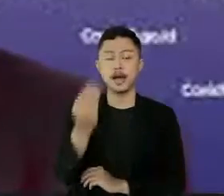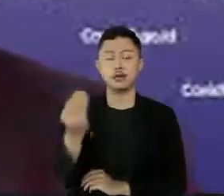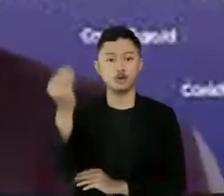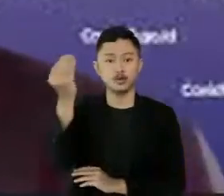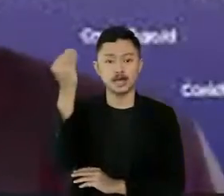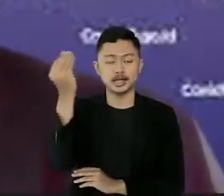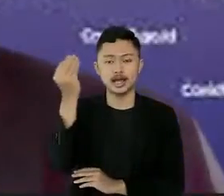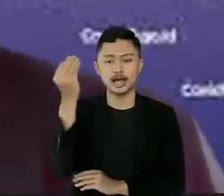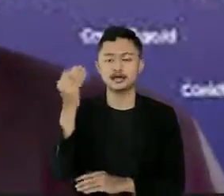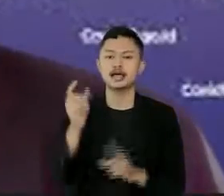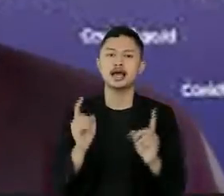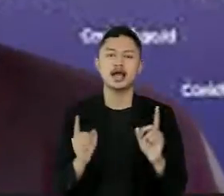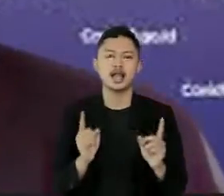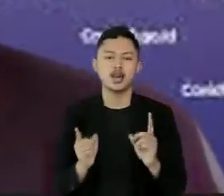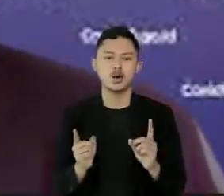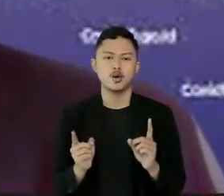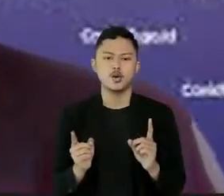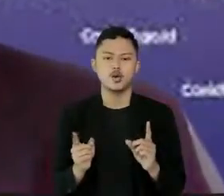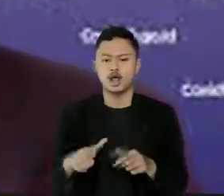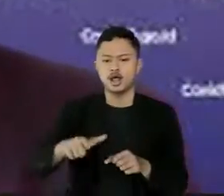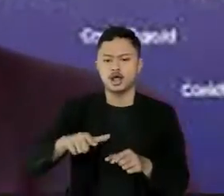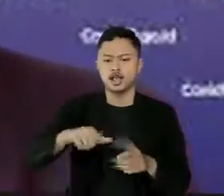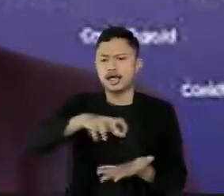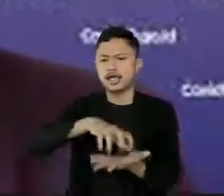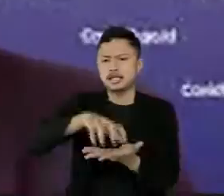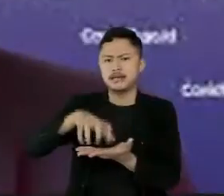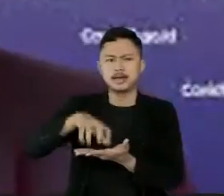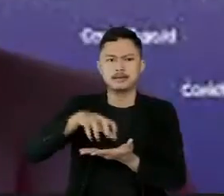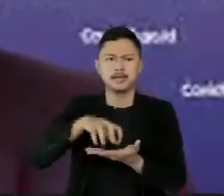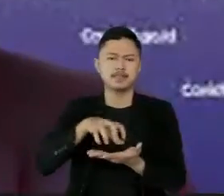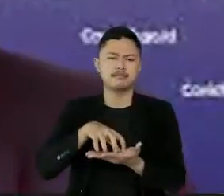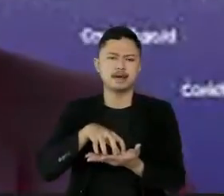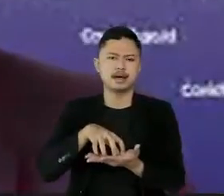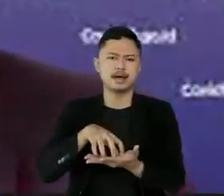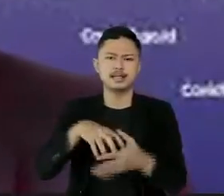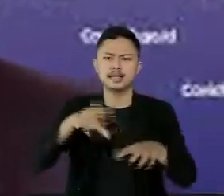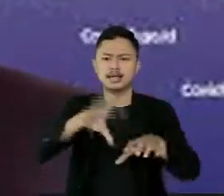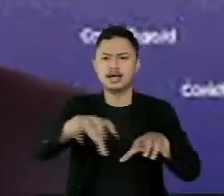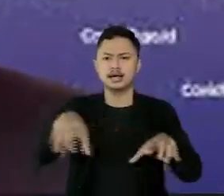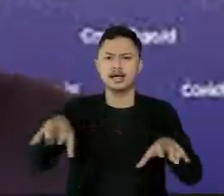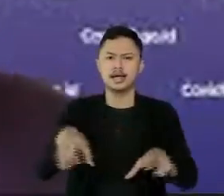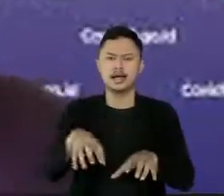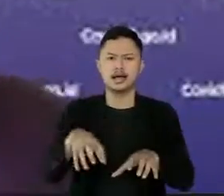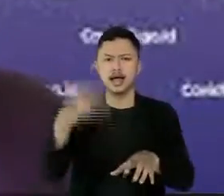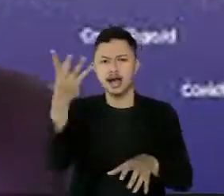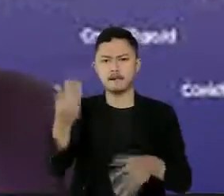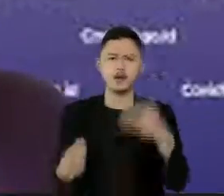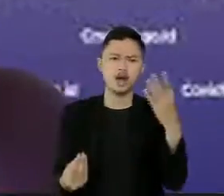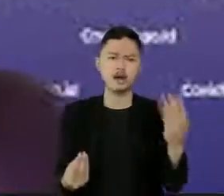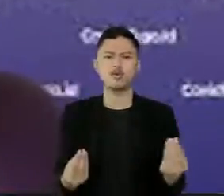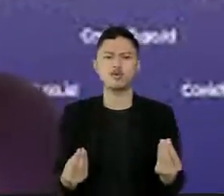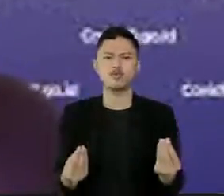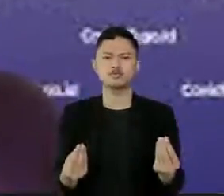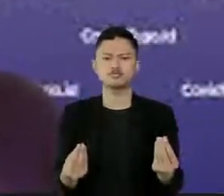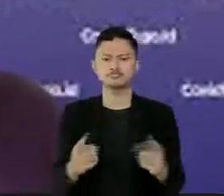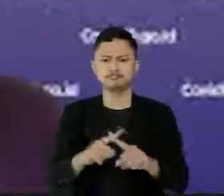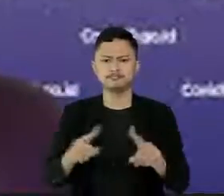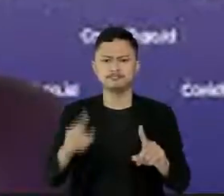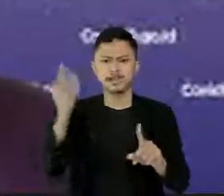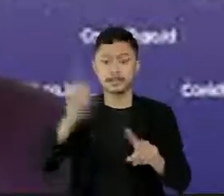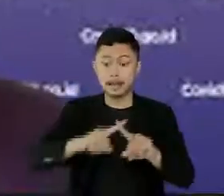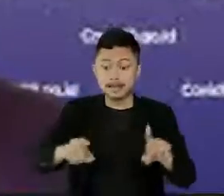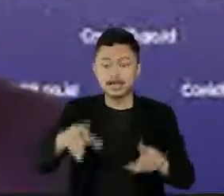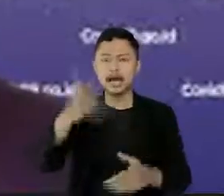sendiri, kemudian untuk di lokasi-lokasi di daerah, di pelosok, tetapi itu adalah lokasi wisata.